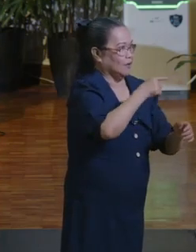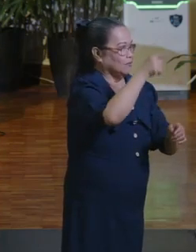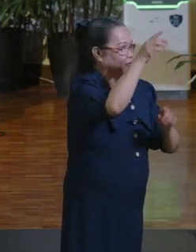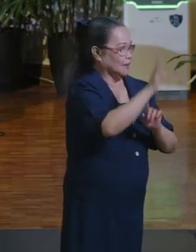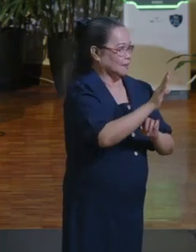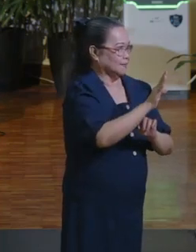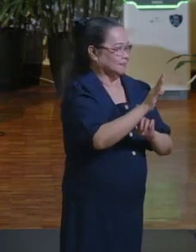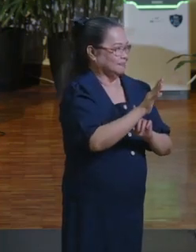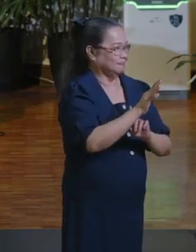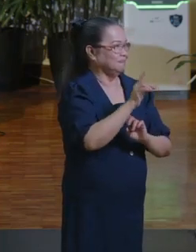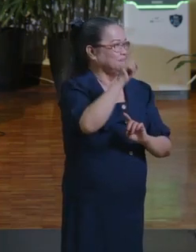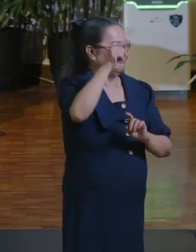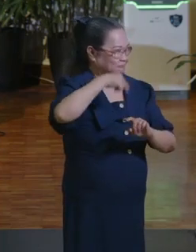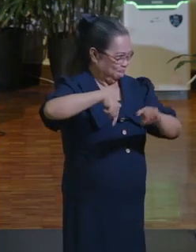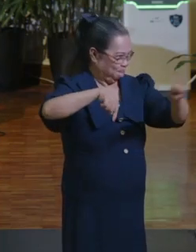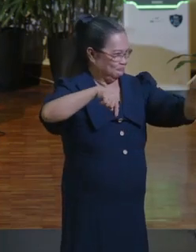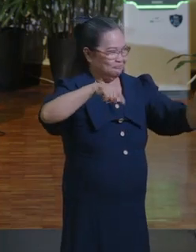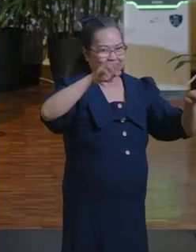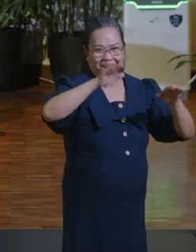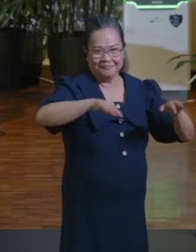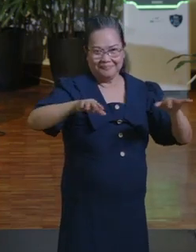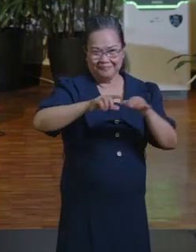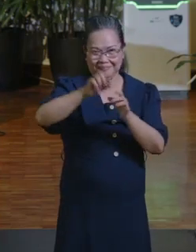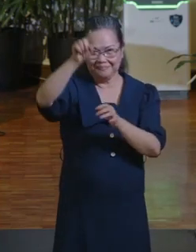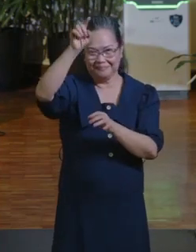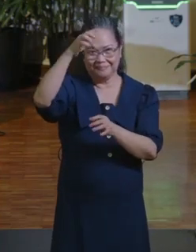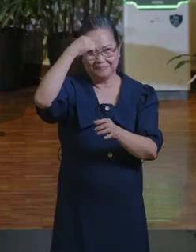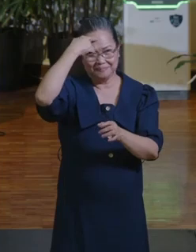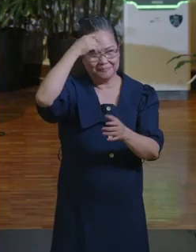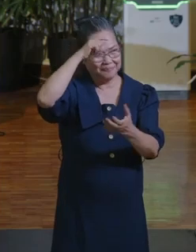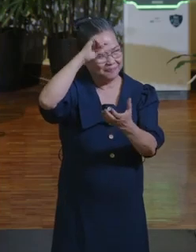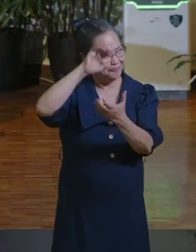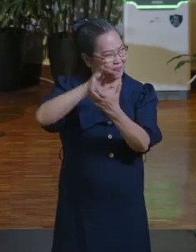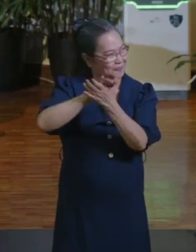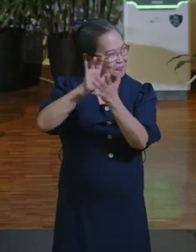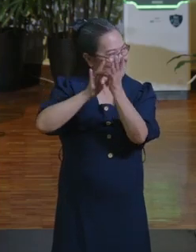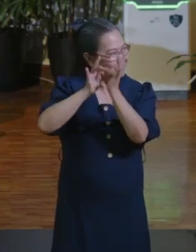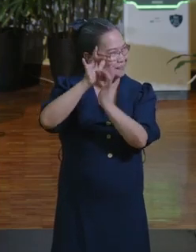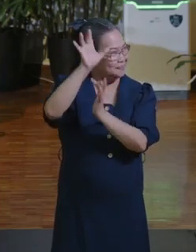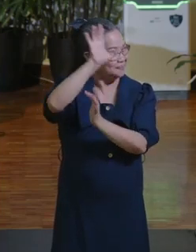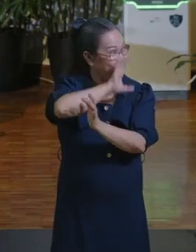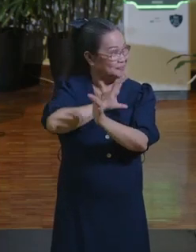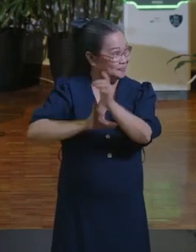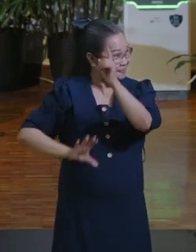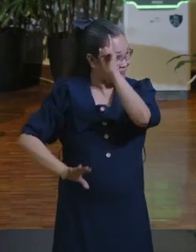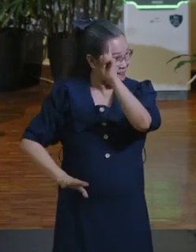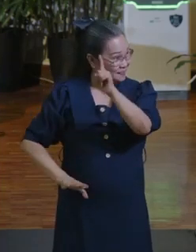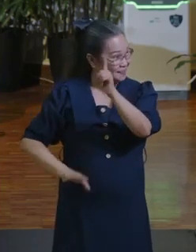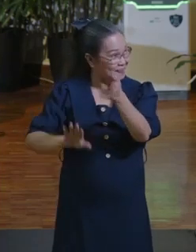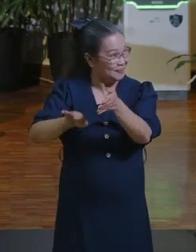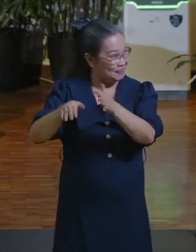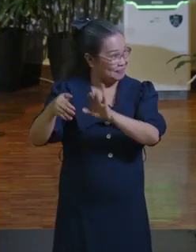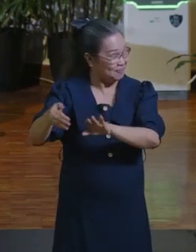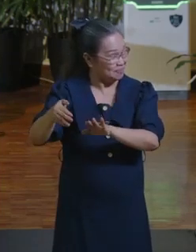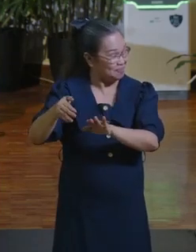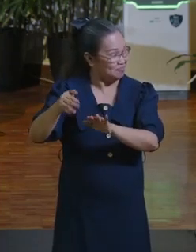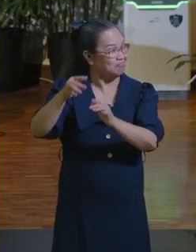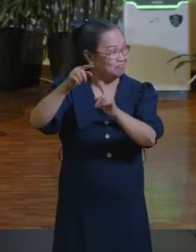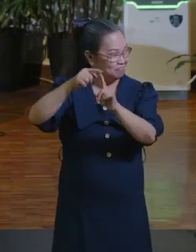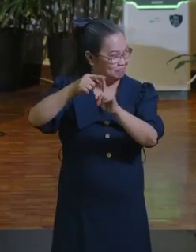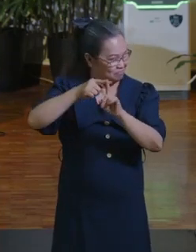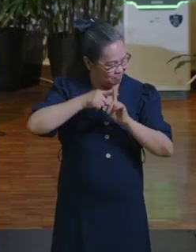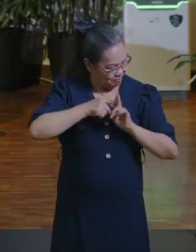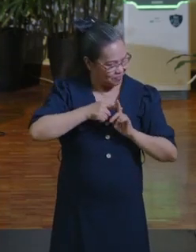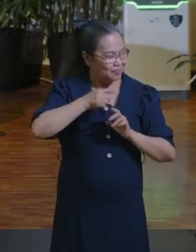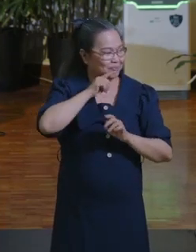Tayo ay children of God dahil tayo ay nanampalataya sa Kanya. Tayo ay nanampalataya sa Kanya